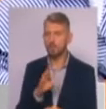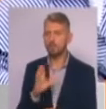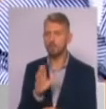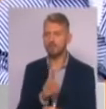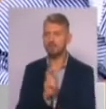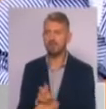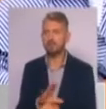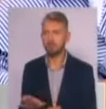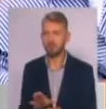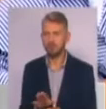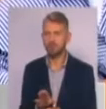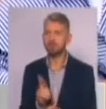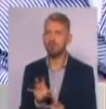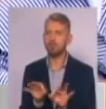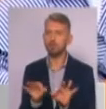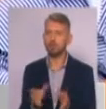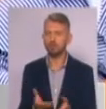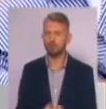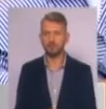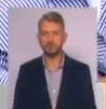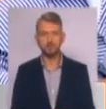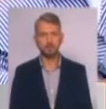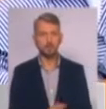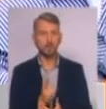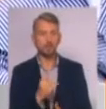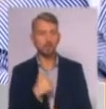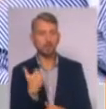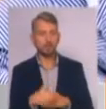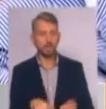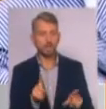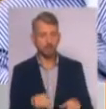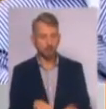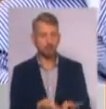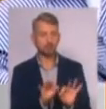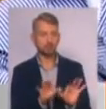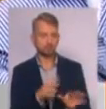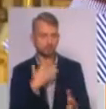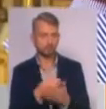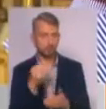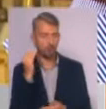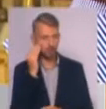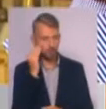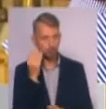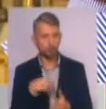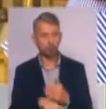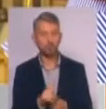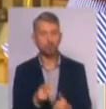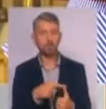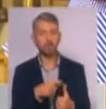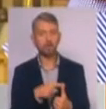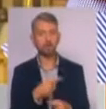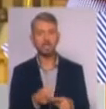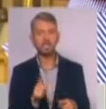от таку позицію? Ну, я вже теж аргументувала свою позицію, тому що, по-перше,